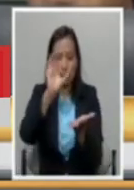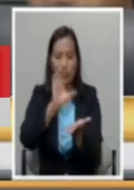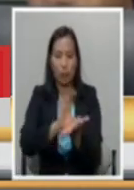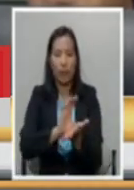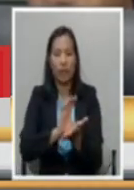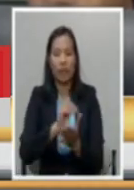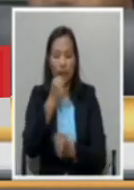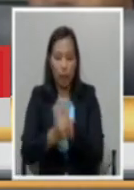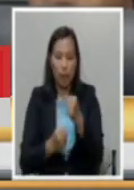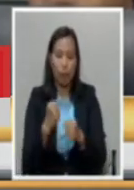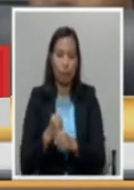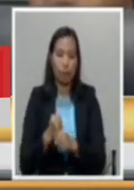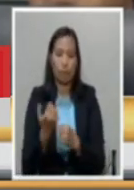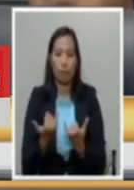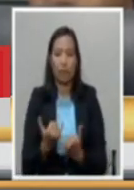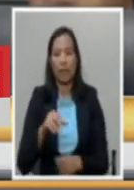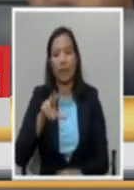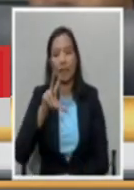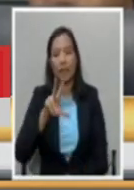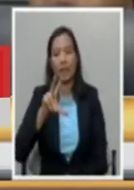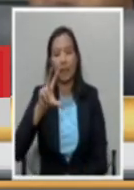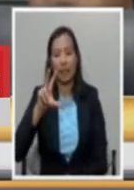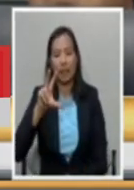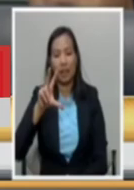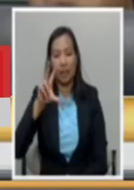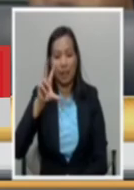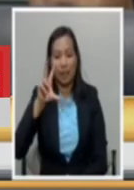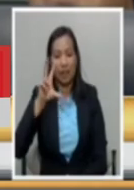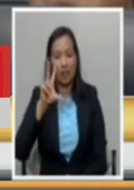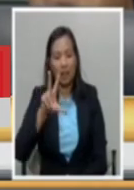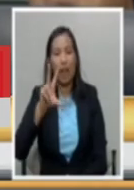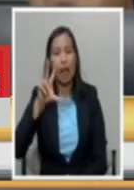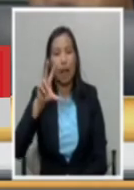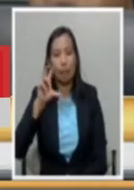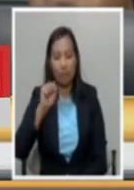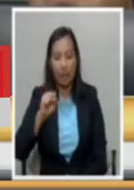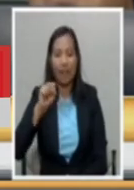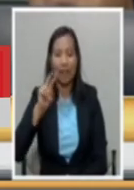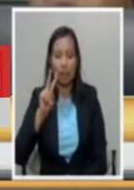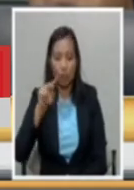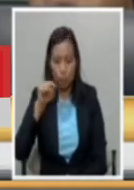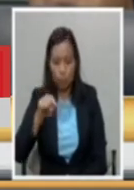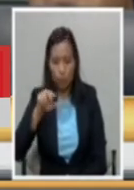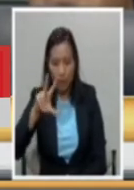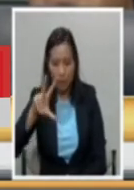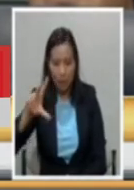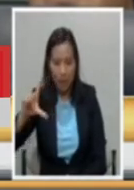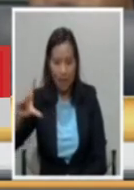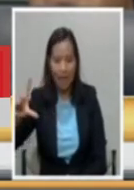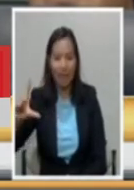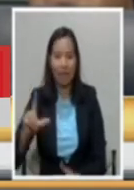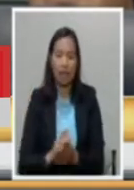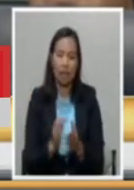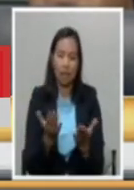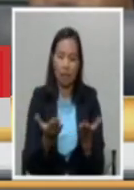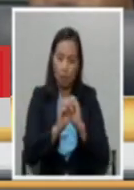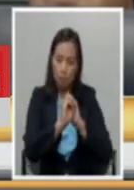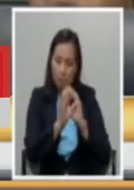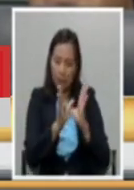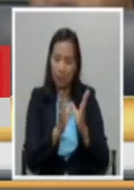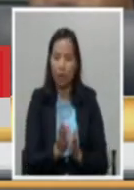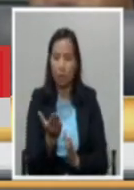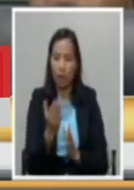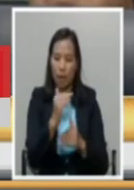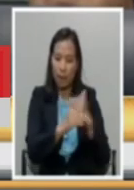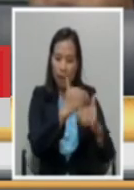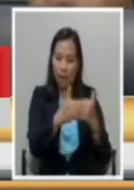ำปีปีนี้ 303.2 ล้านล้านนั้นยังไม่มีทิศทางที่มีความชัดเจนในการสร้าง